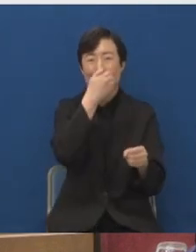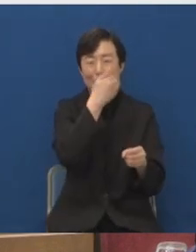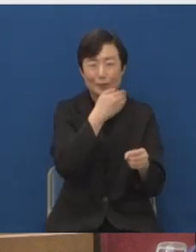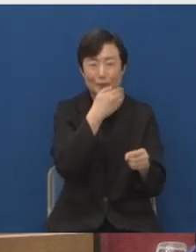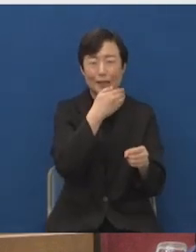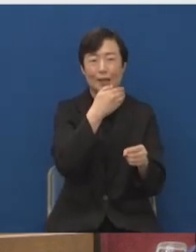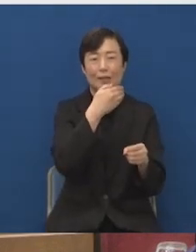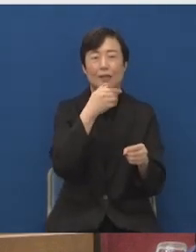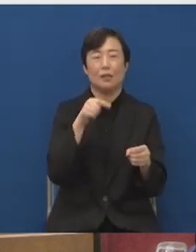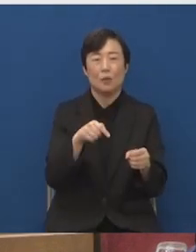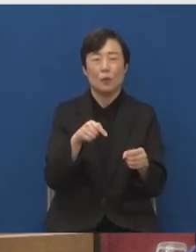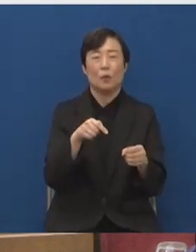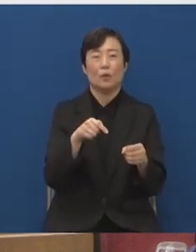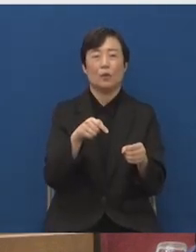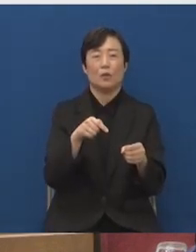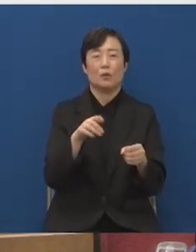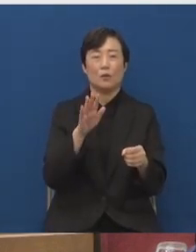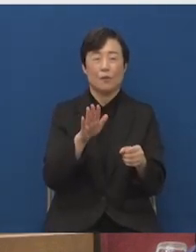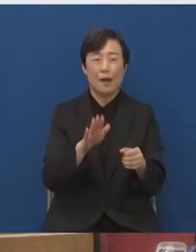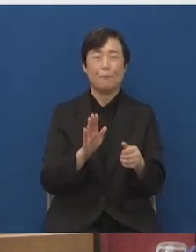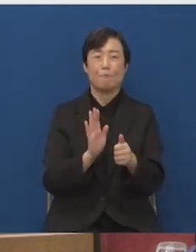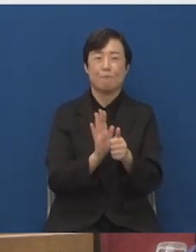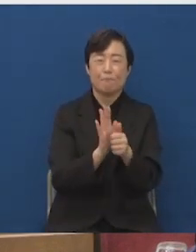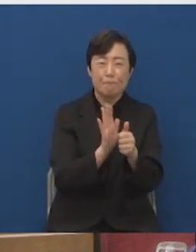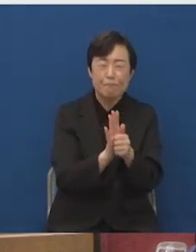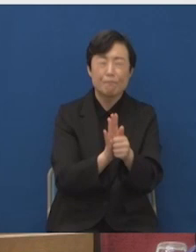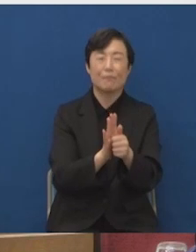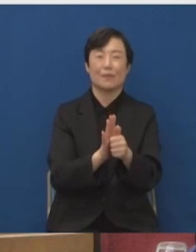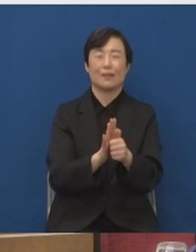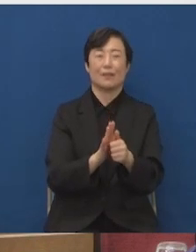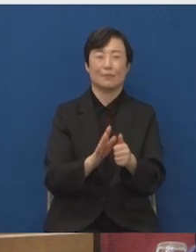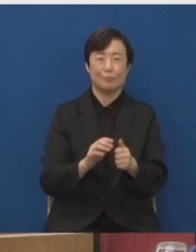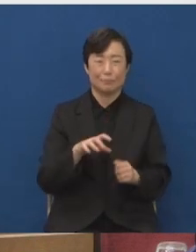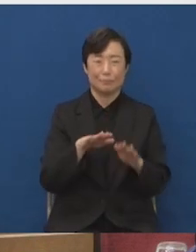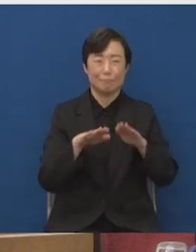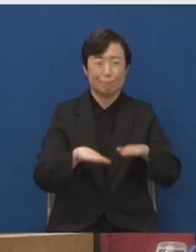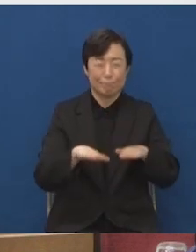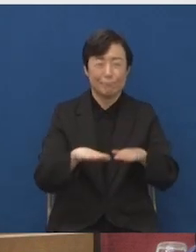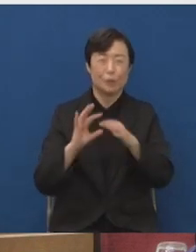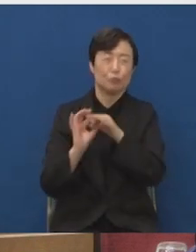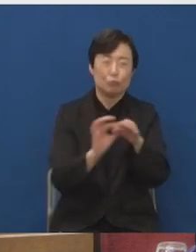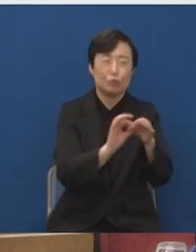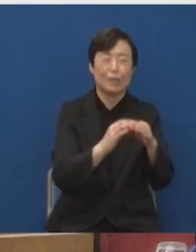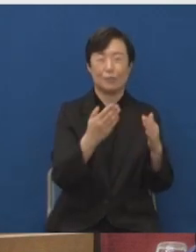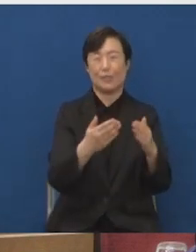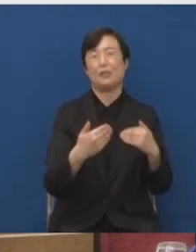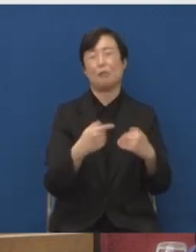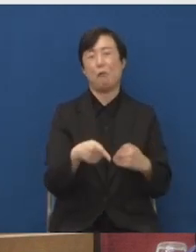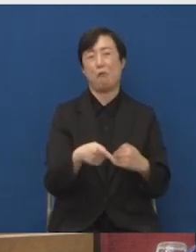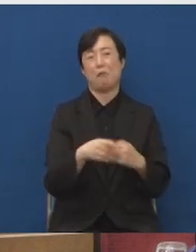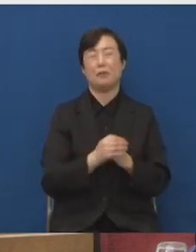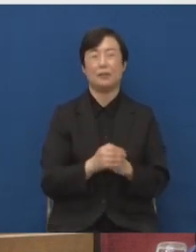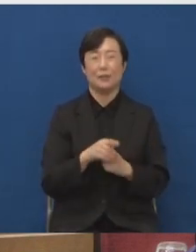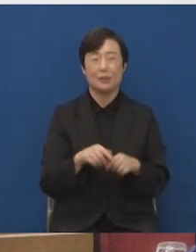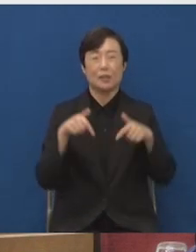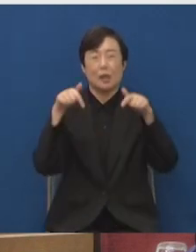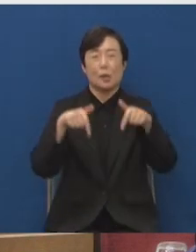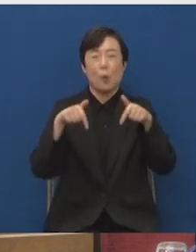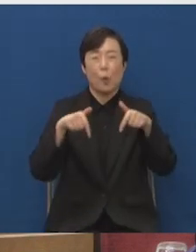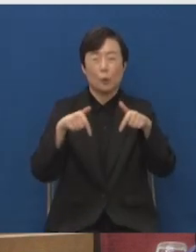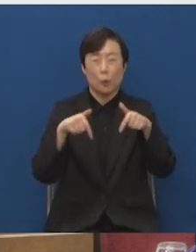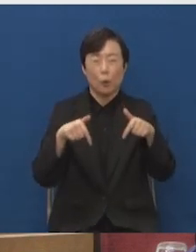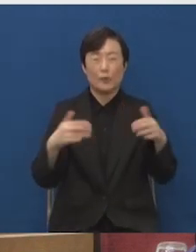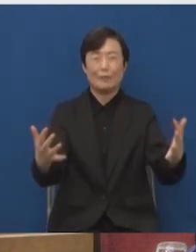に適切に手を加え、攪拌することにあります。多様な人材が京都に集結し、地域